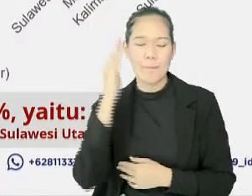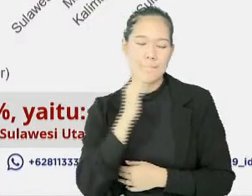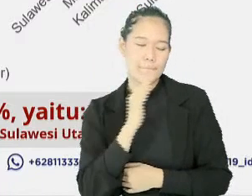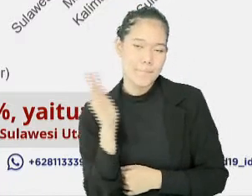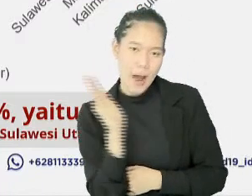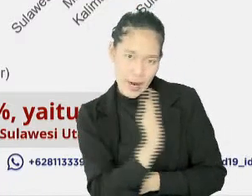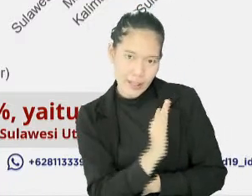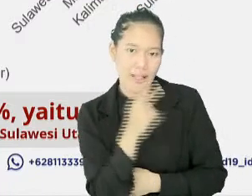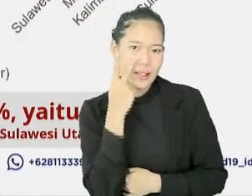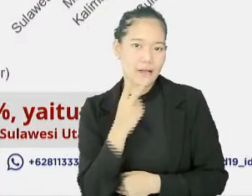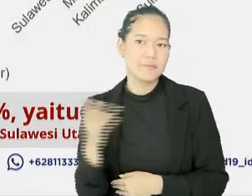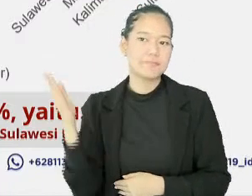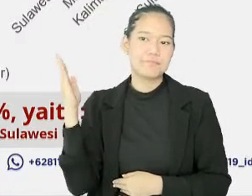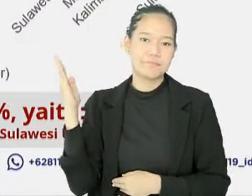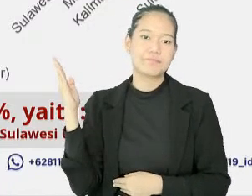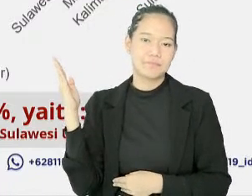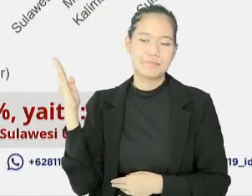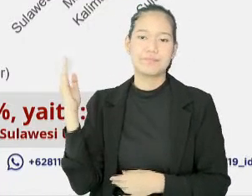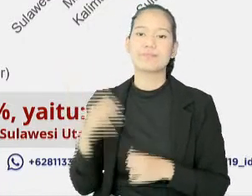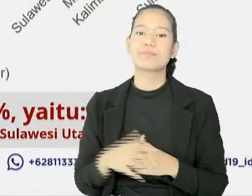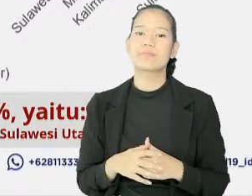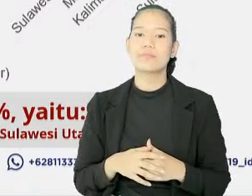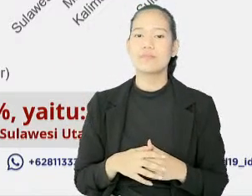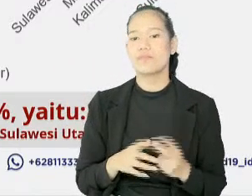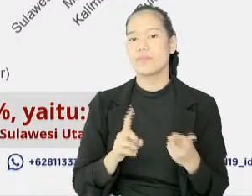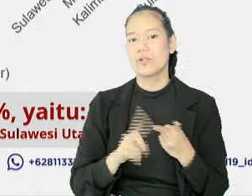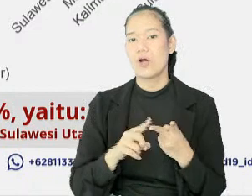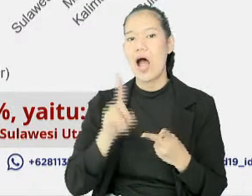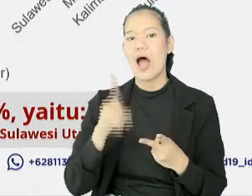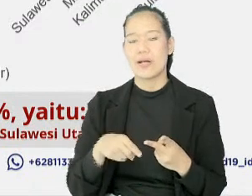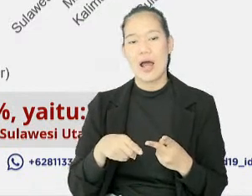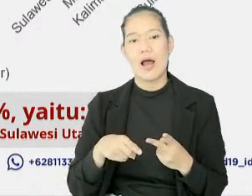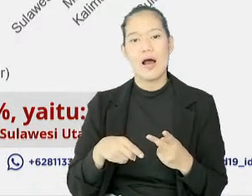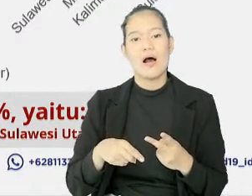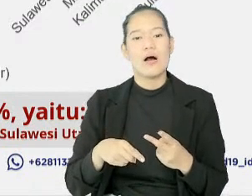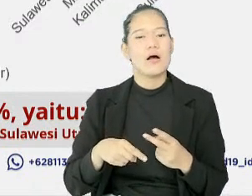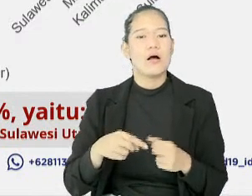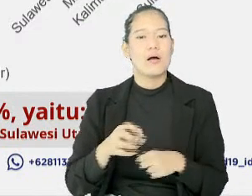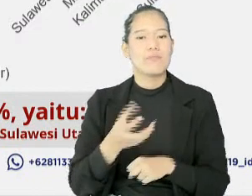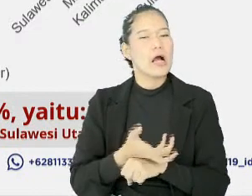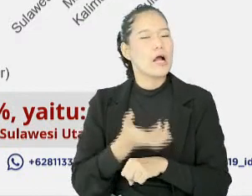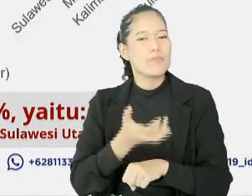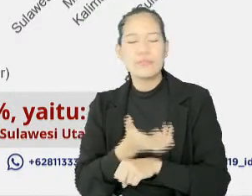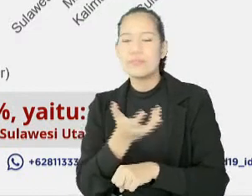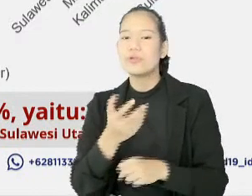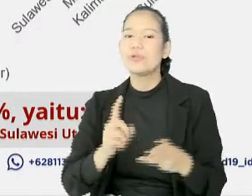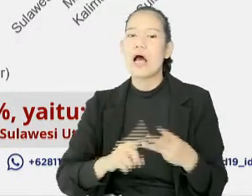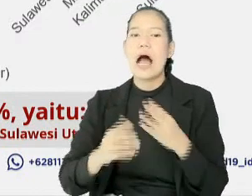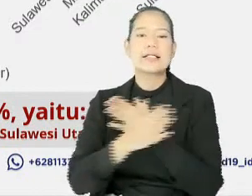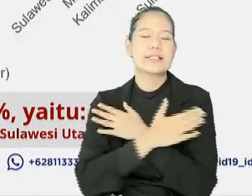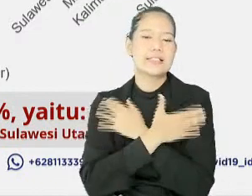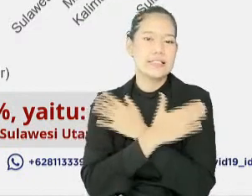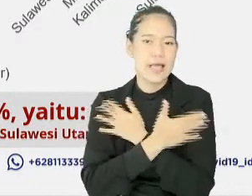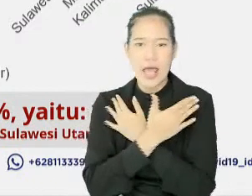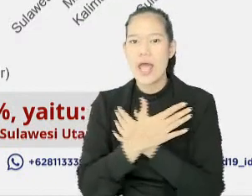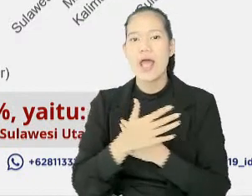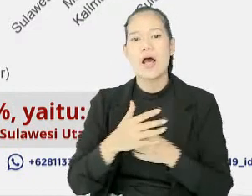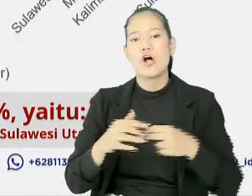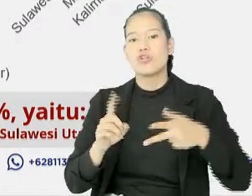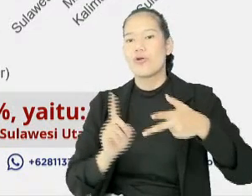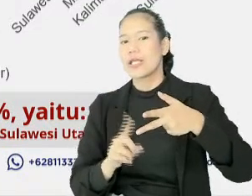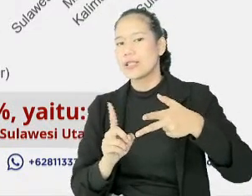bisa kita lihat di sini kemudian ada di Kepulauan Bangka Belitung Sulawesi Tengah Aceh kemudian